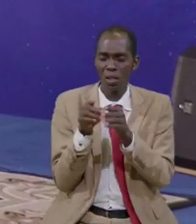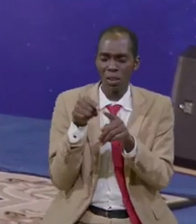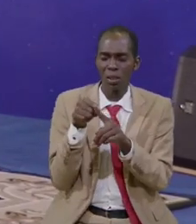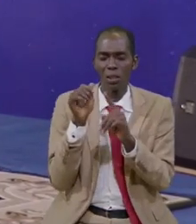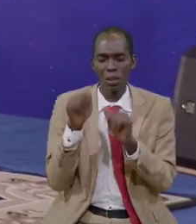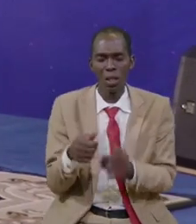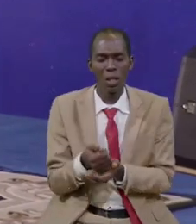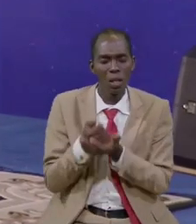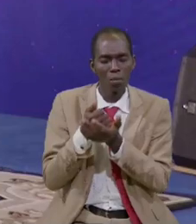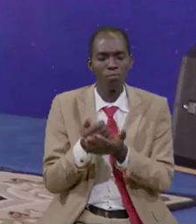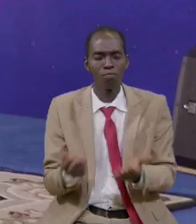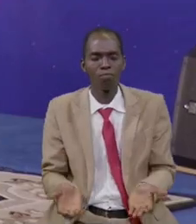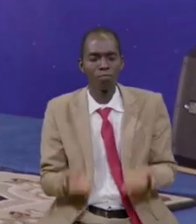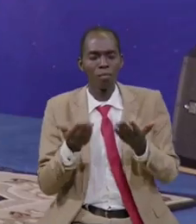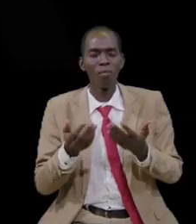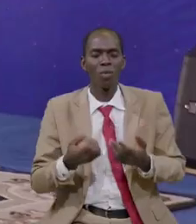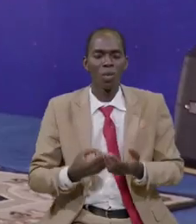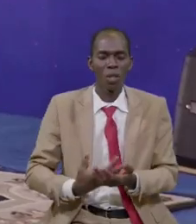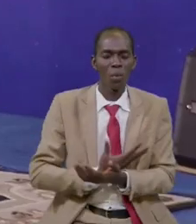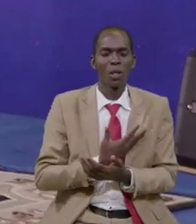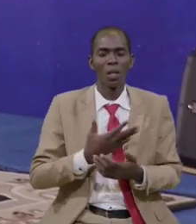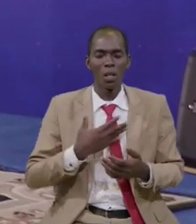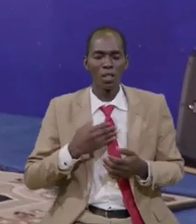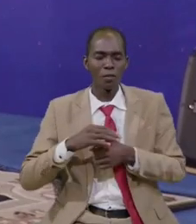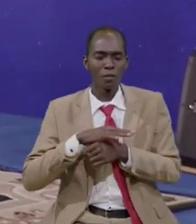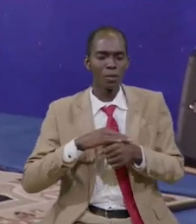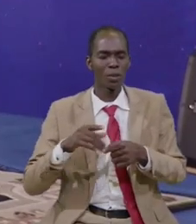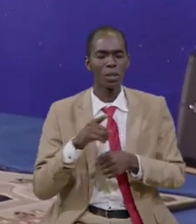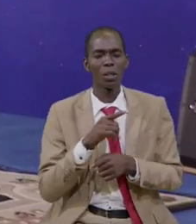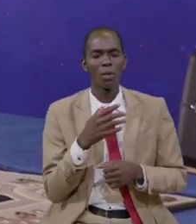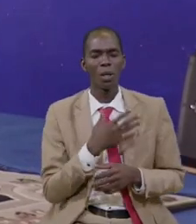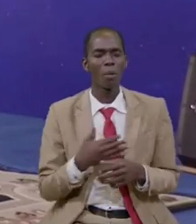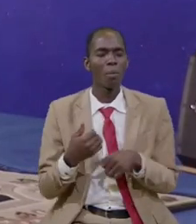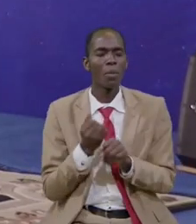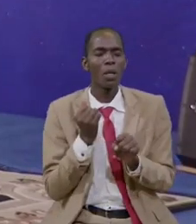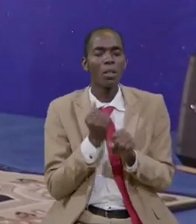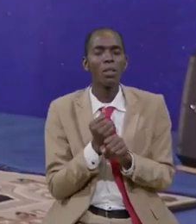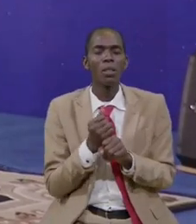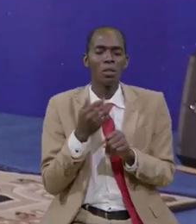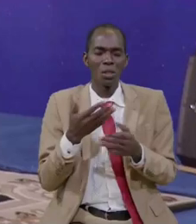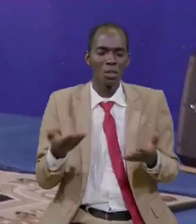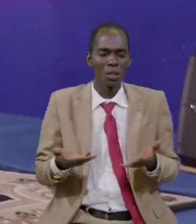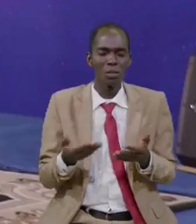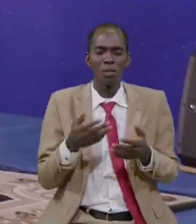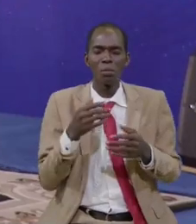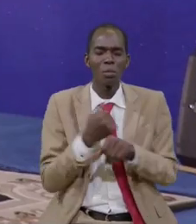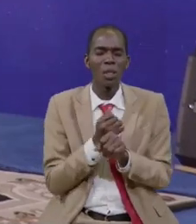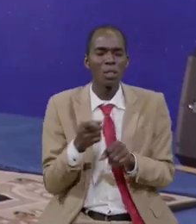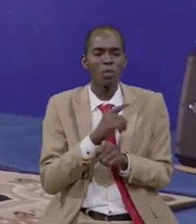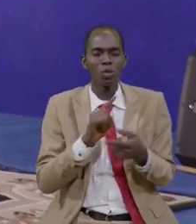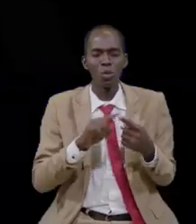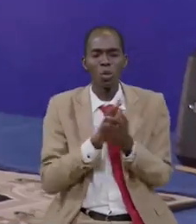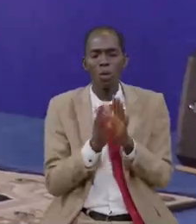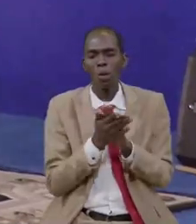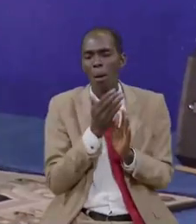les revêtir de puissance, les enrôler, les engager et les amener à des ministres différents et à faire